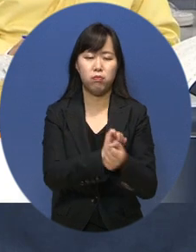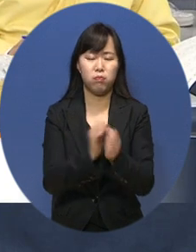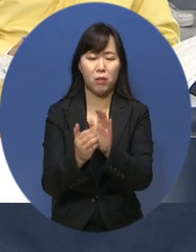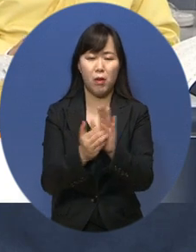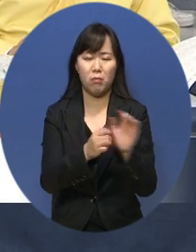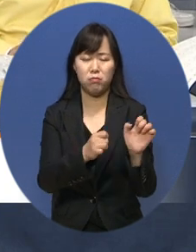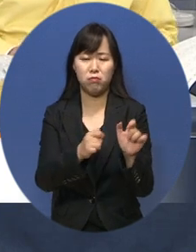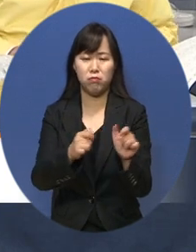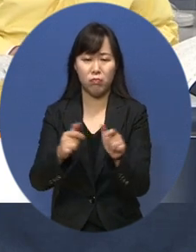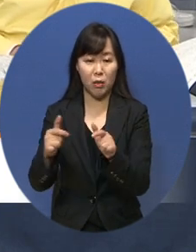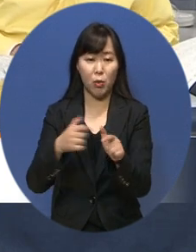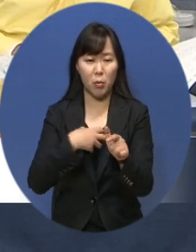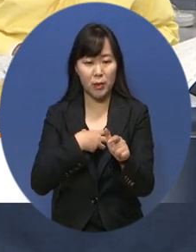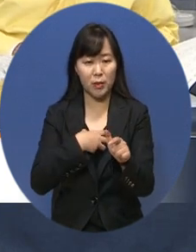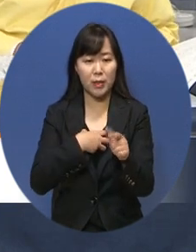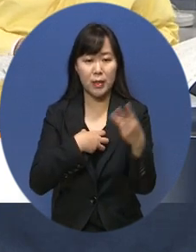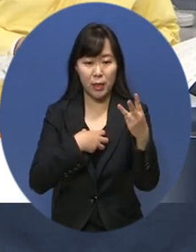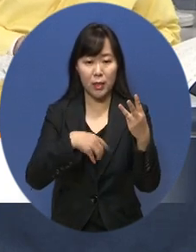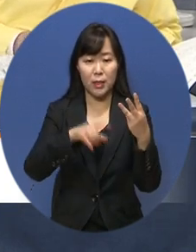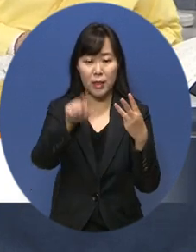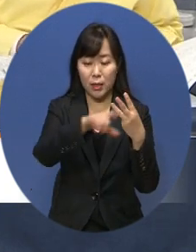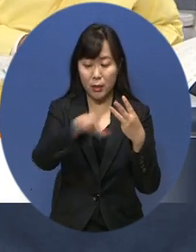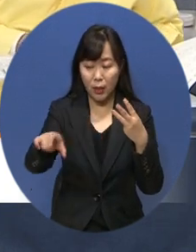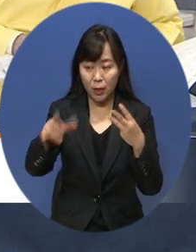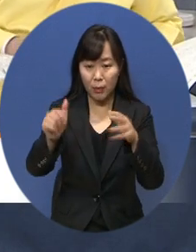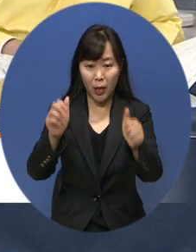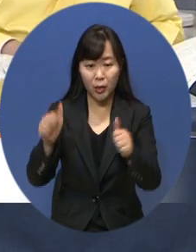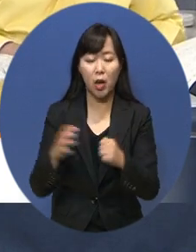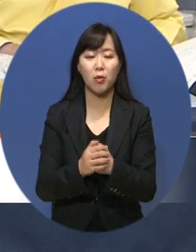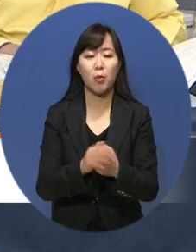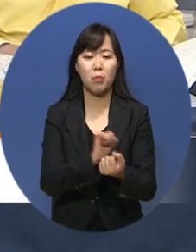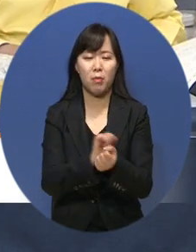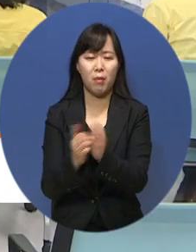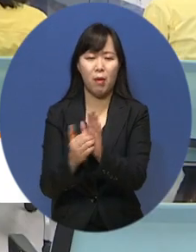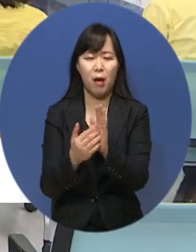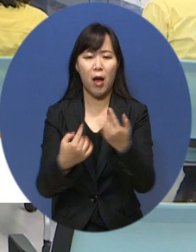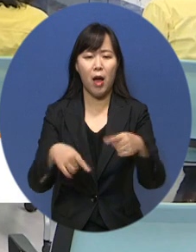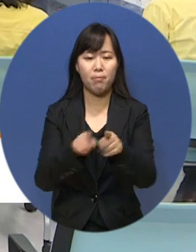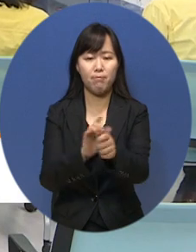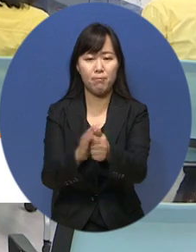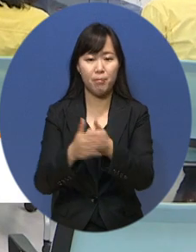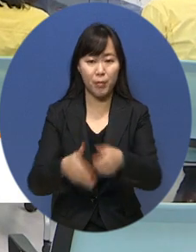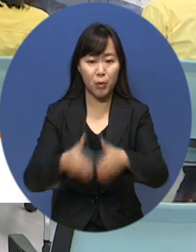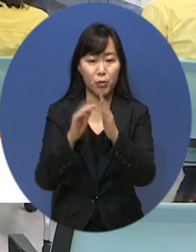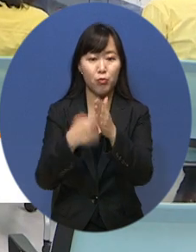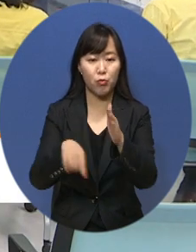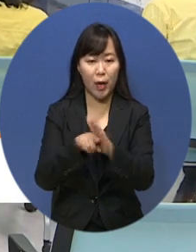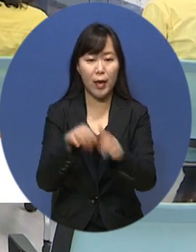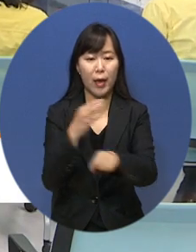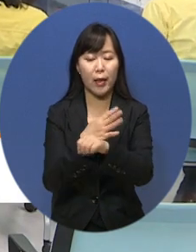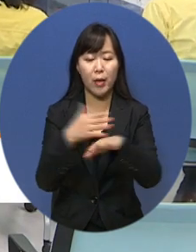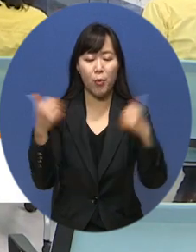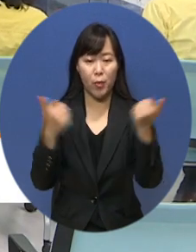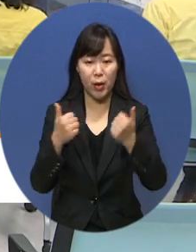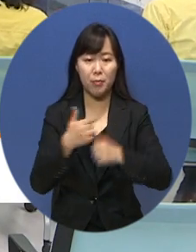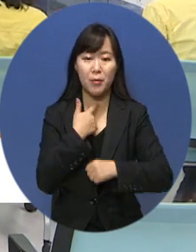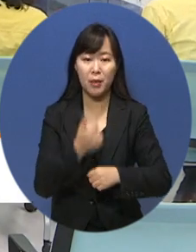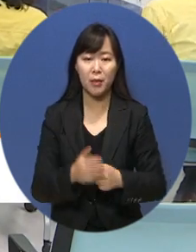우려해 3개 지자체 시장과 동부권 방역 공동협력체계 구축을 위한 간담회를